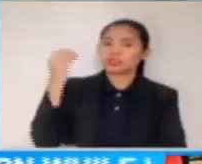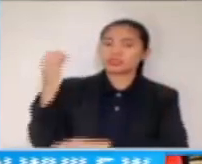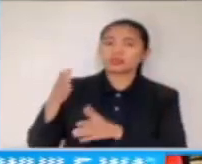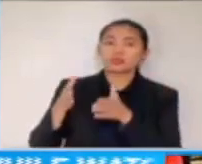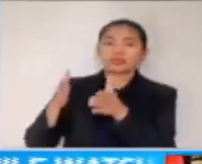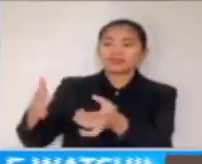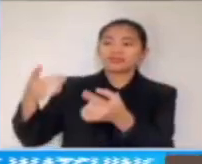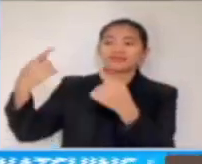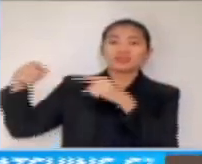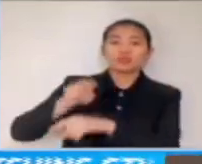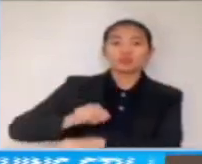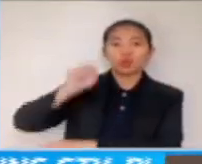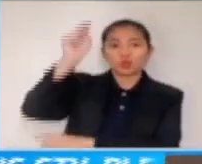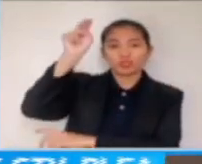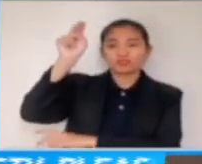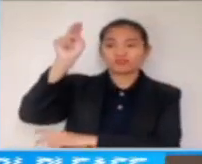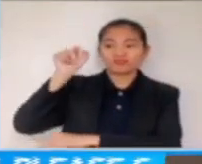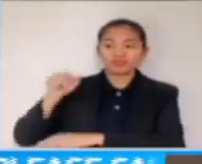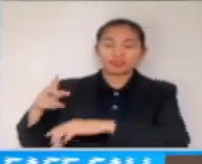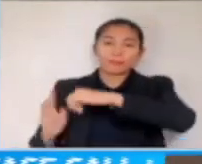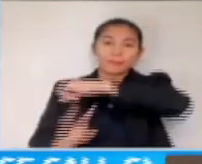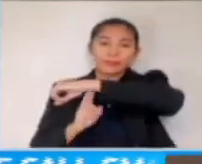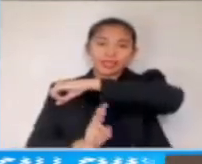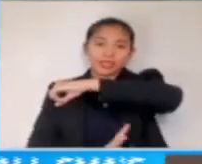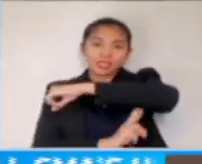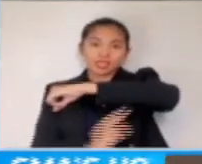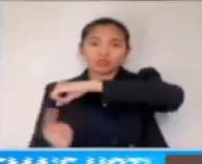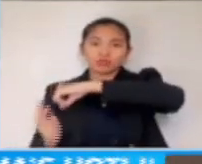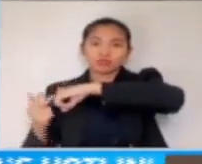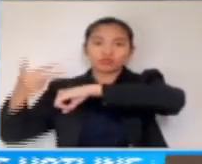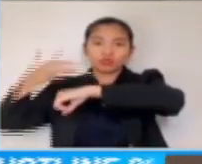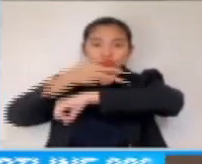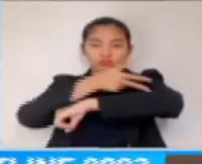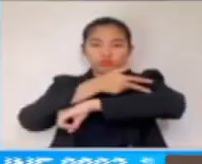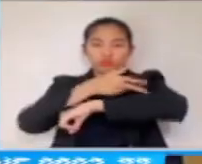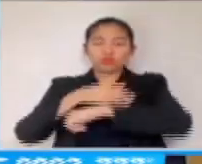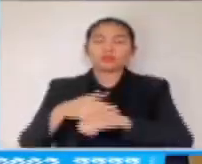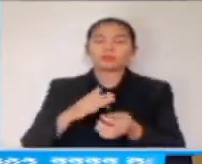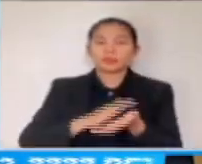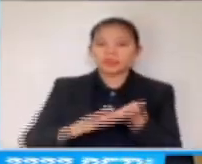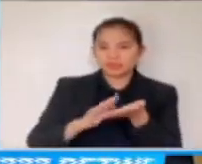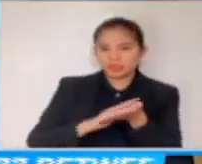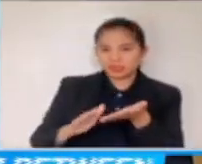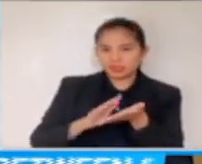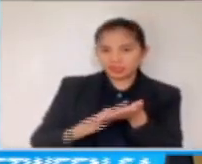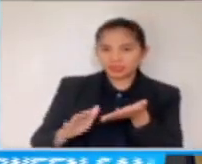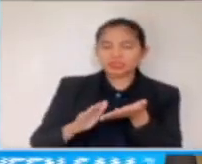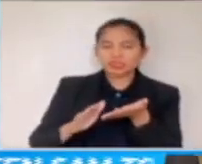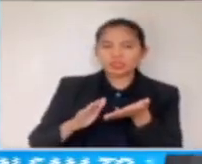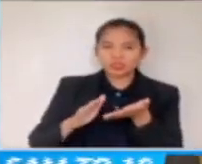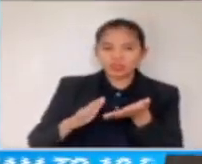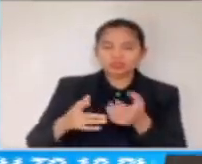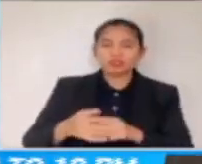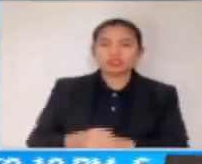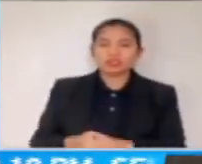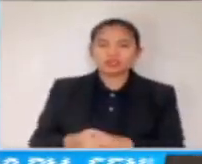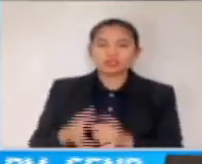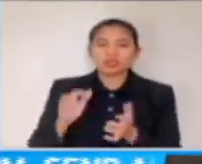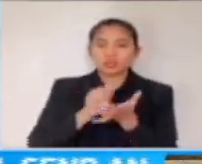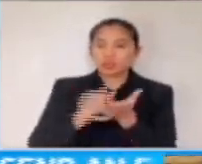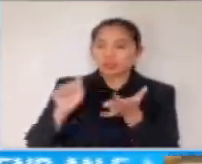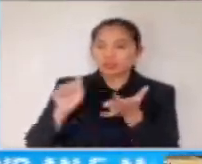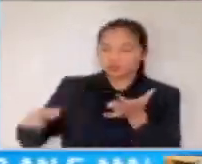flyover. Nakapaglinis na rin kasi doon na Rafi ang road emergency group. Daladala nila yung kanilang fire truck at binugahan